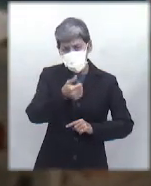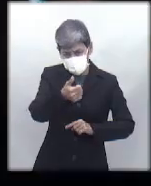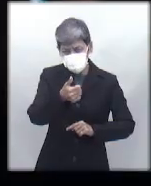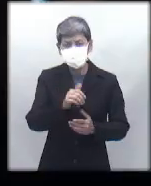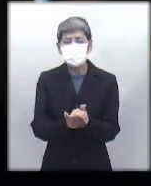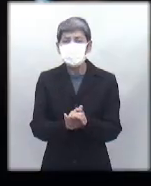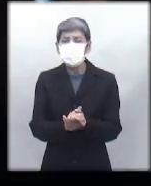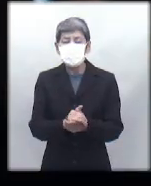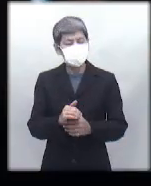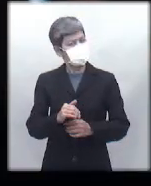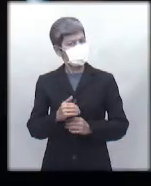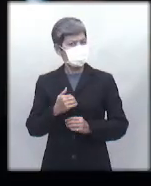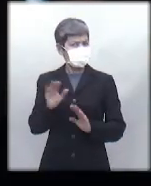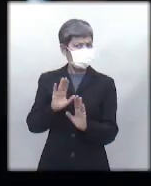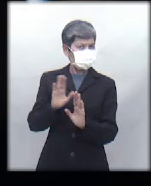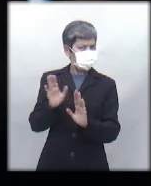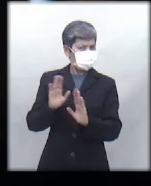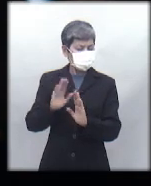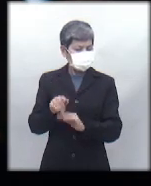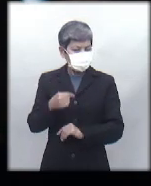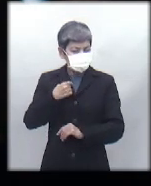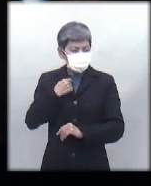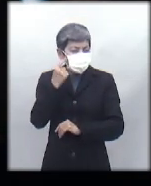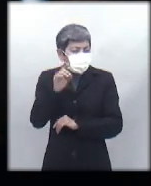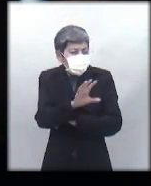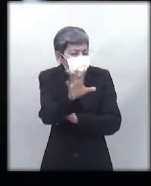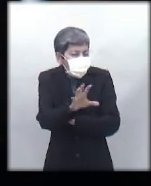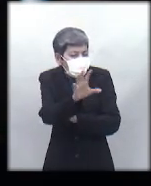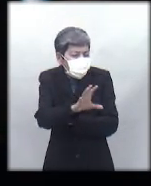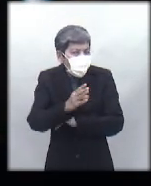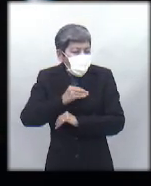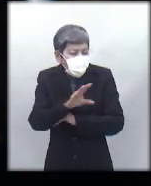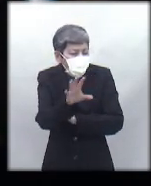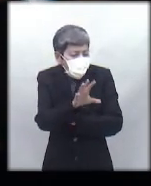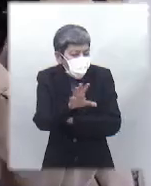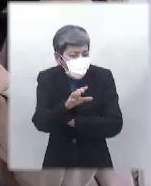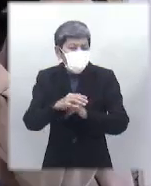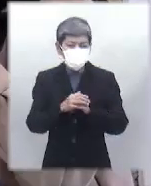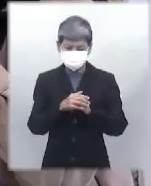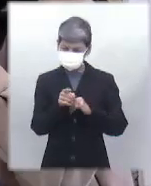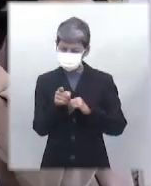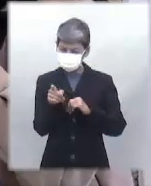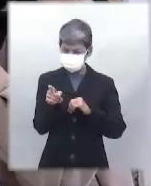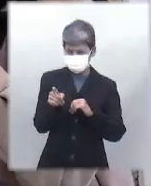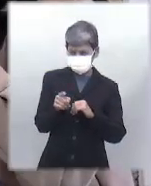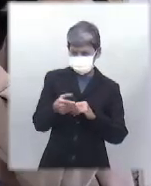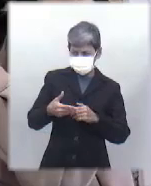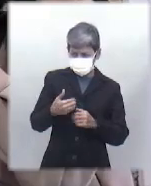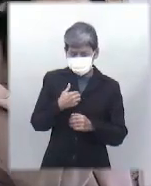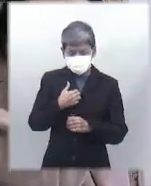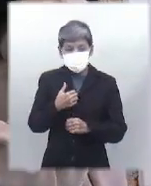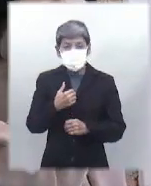เนี่ยไม่เชื่อนะเขารู้เป็น 18มงกุฏก็กลัวมันบ้าหรือ